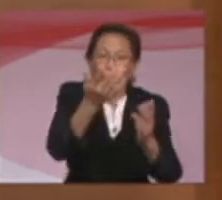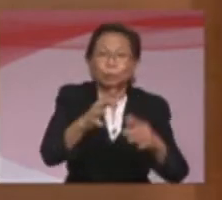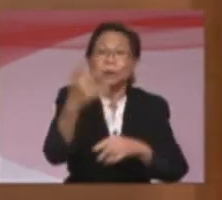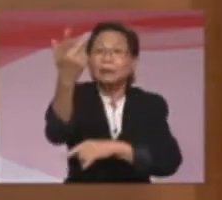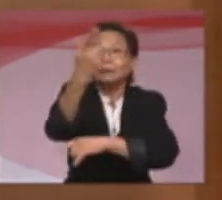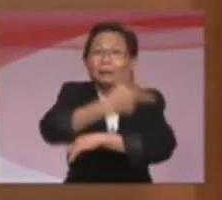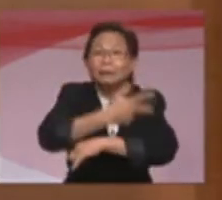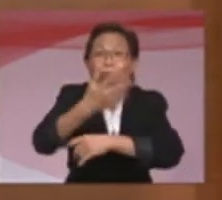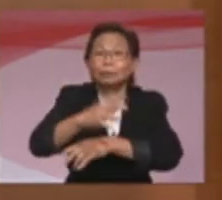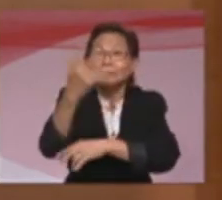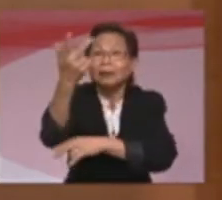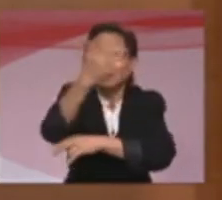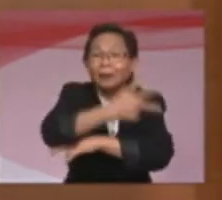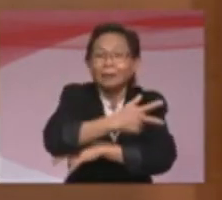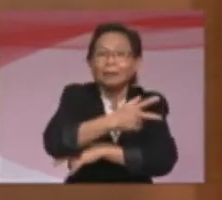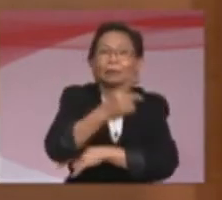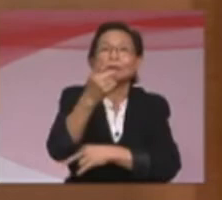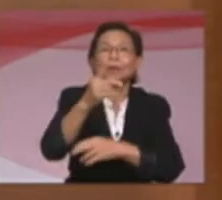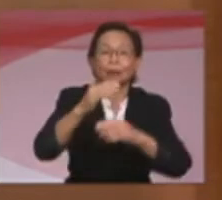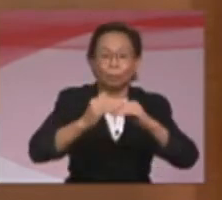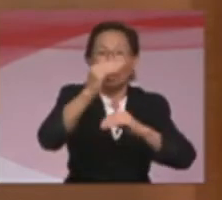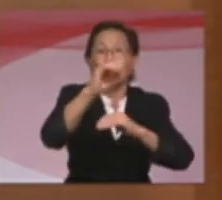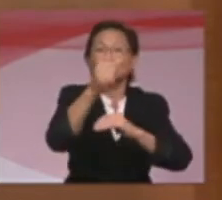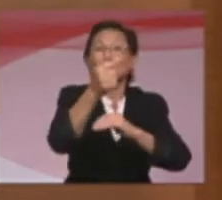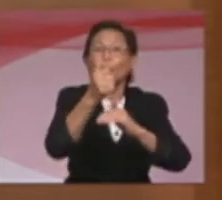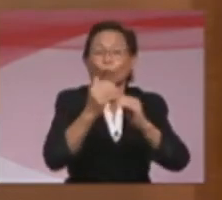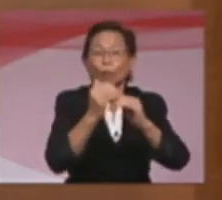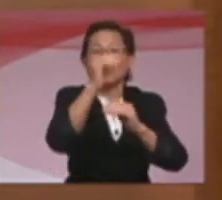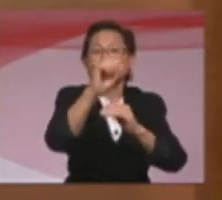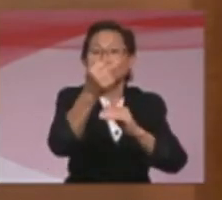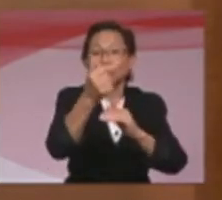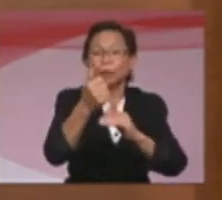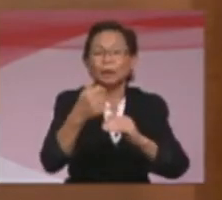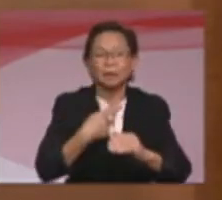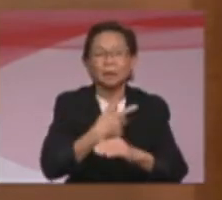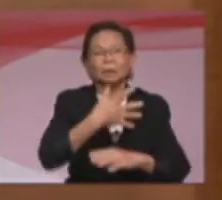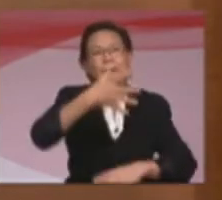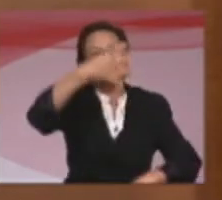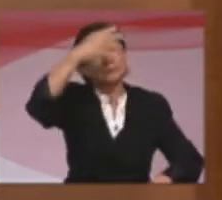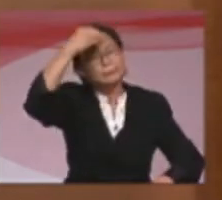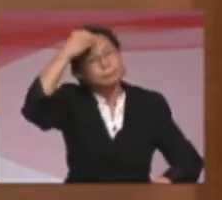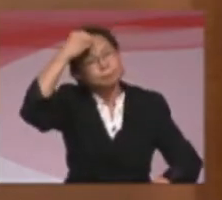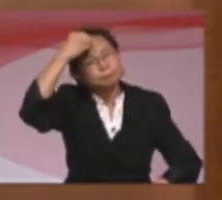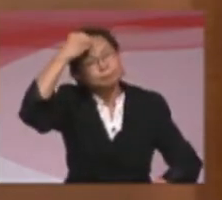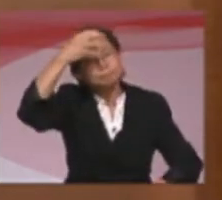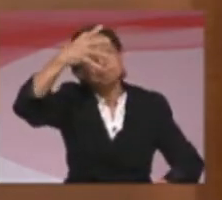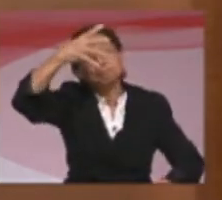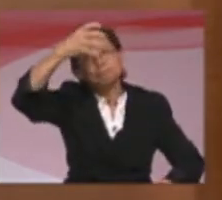hari double digit, kita mendapati bahawa